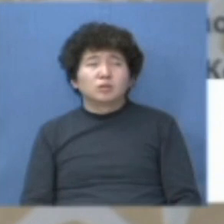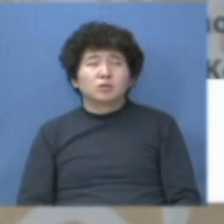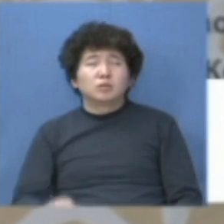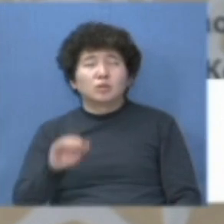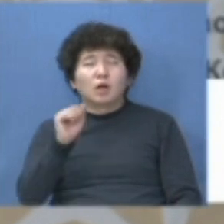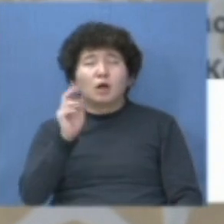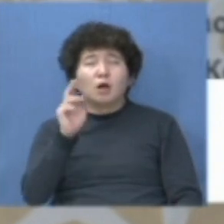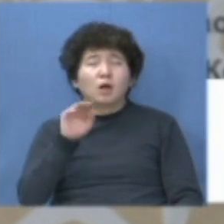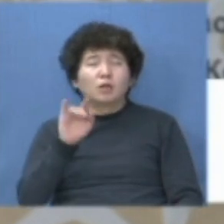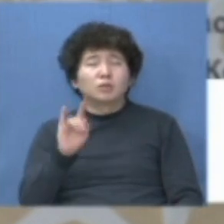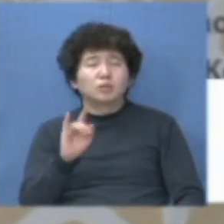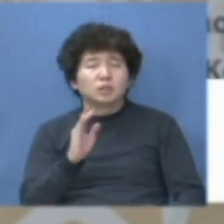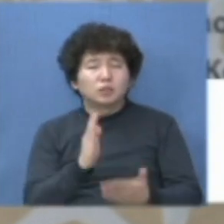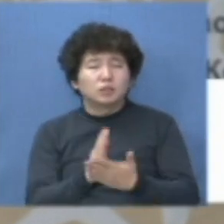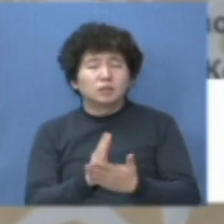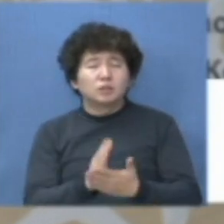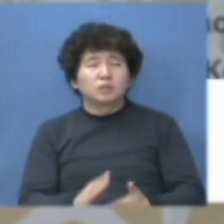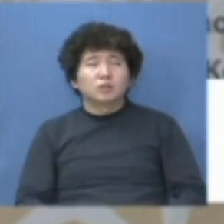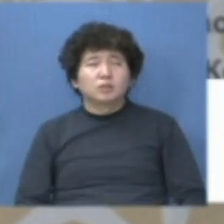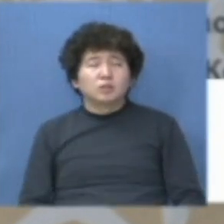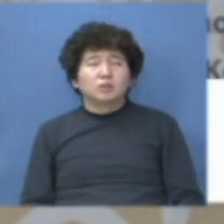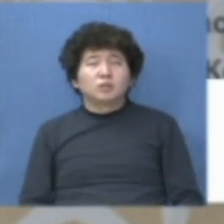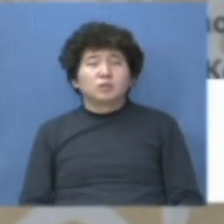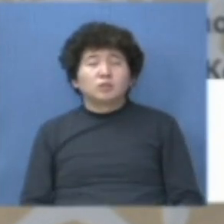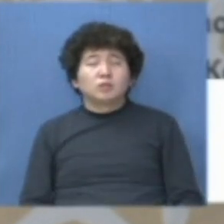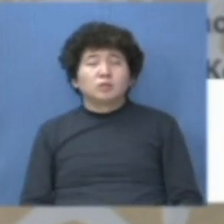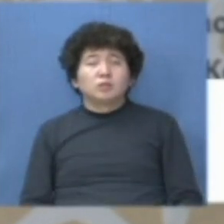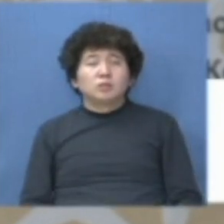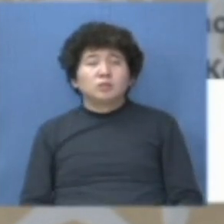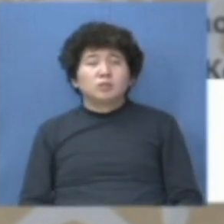де осы